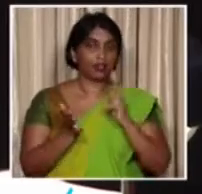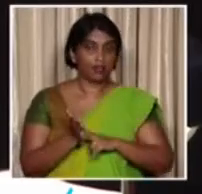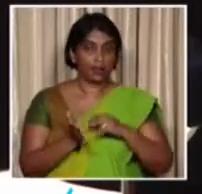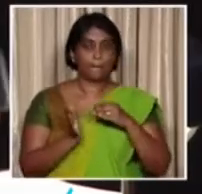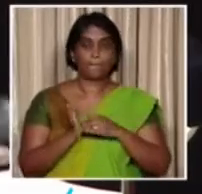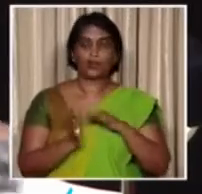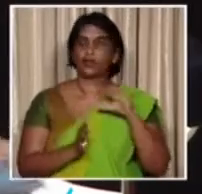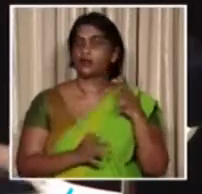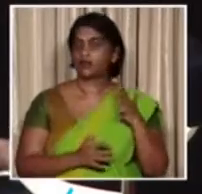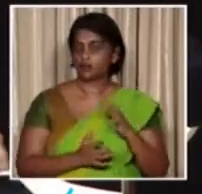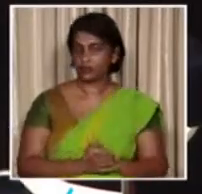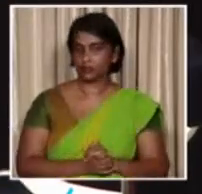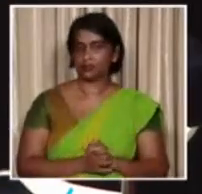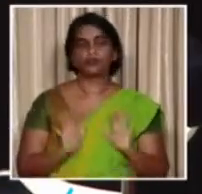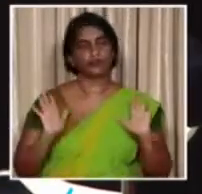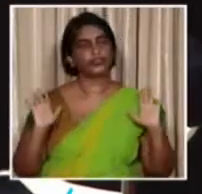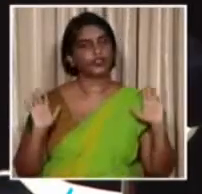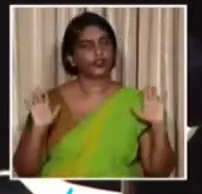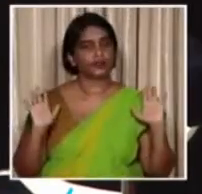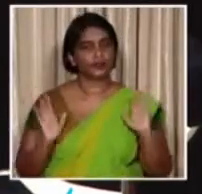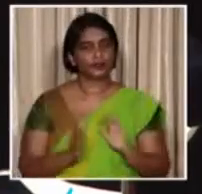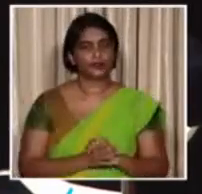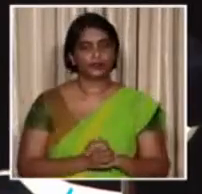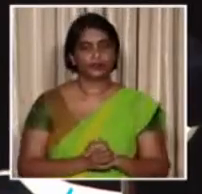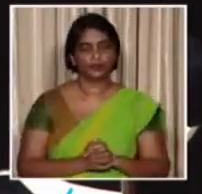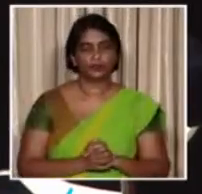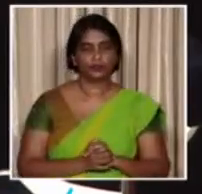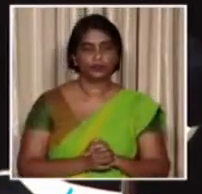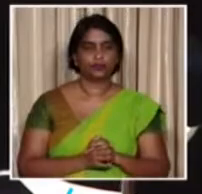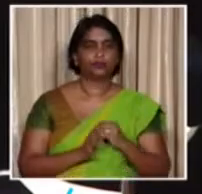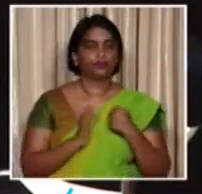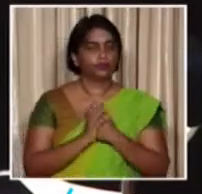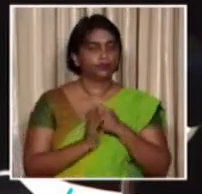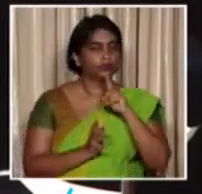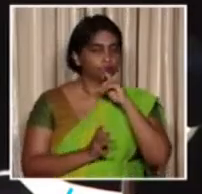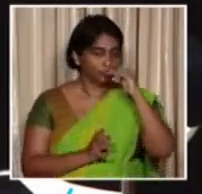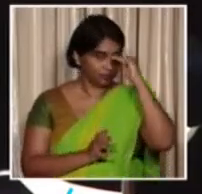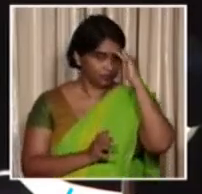දෙපාර්තමේන්තුවට මිලියන 500යි ඔච්චරයි ගරු කතානායකතුමනි මේ